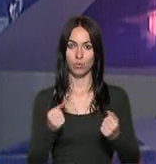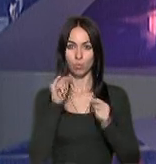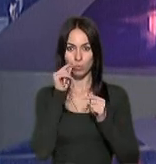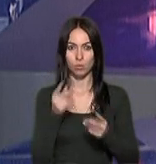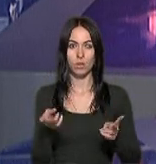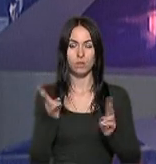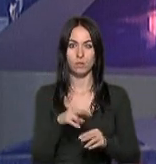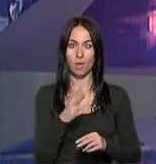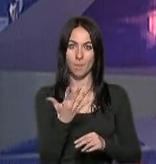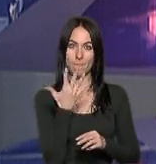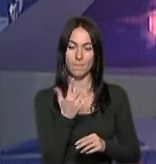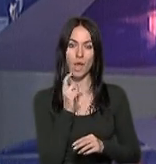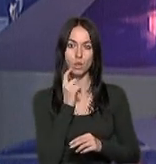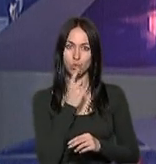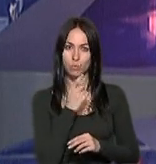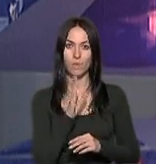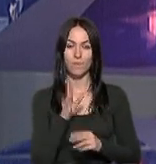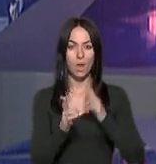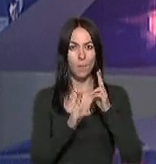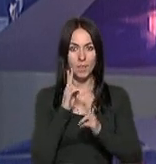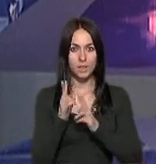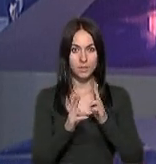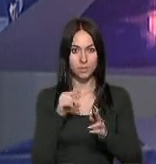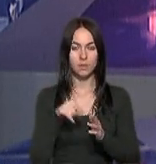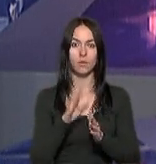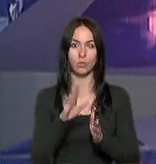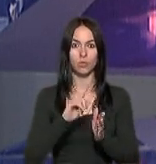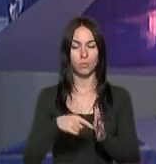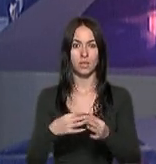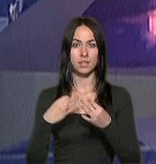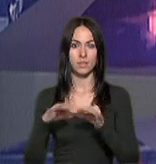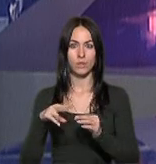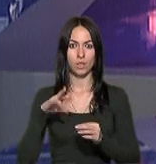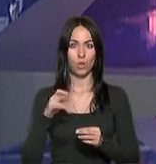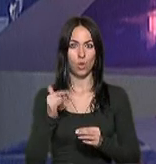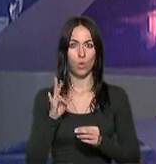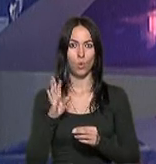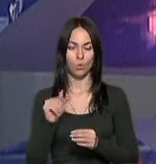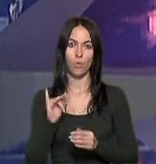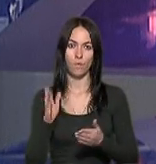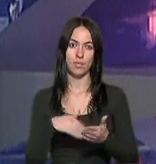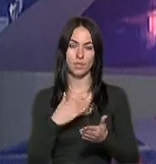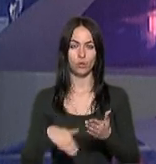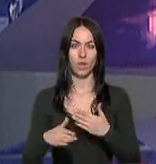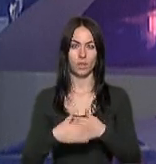чоловіка залишилось 5 зубів. В апеляційній скарзі вимагатимуть звільнити Логунова та скасувати вирок.